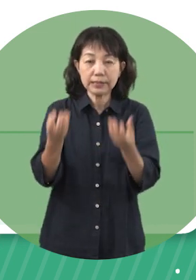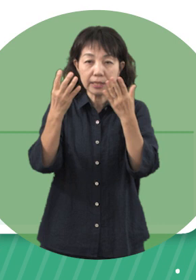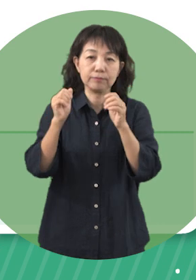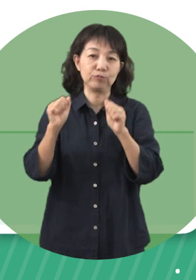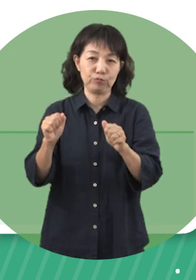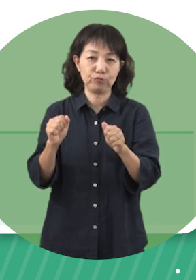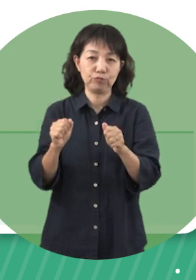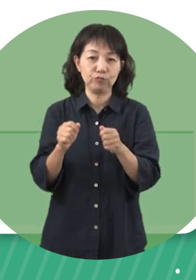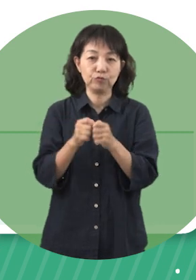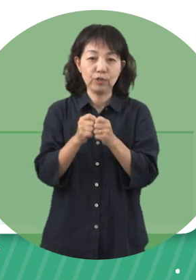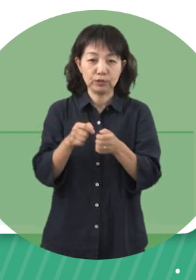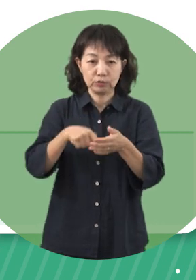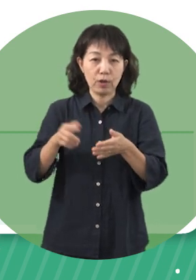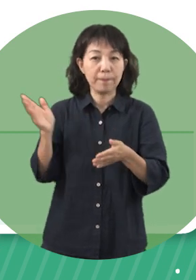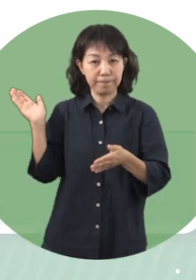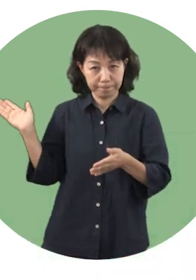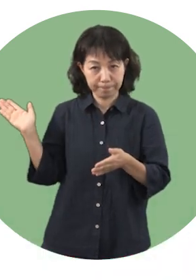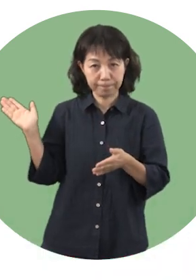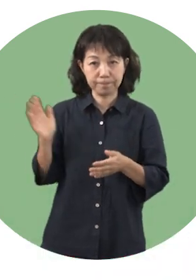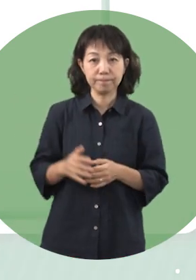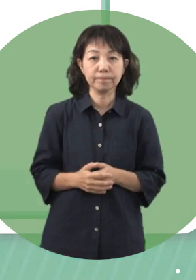しくはご覧のところまで。